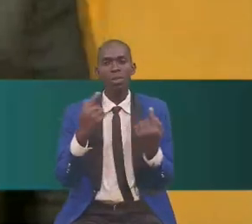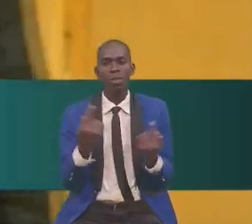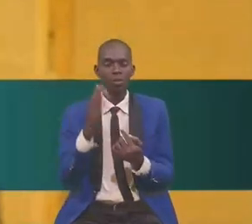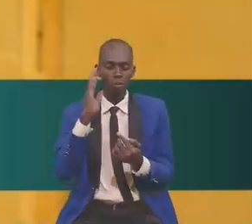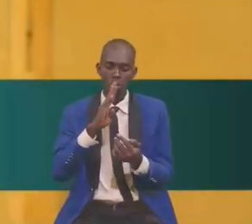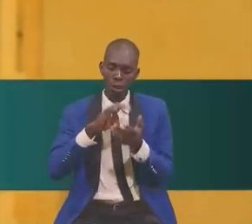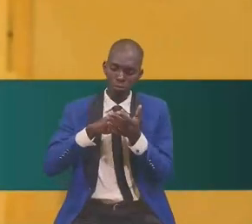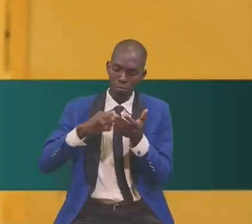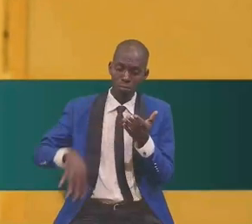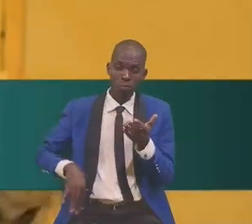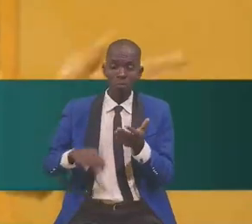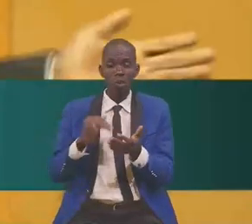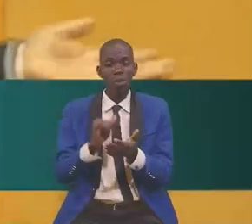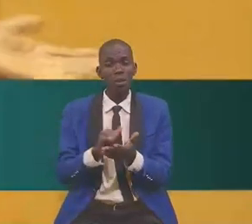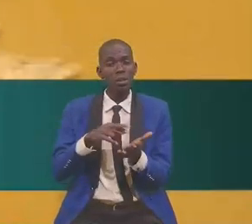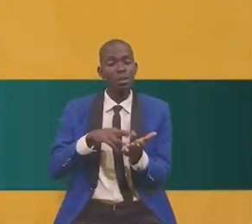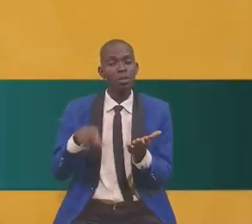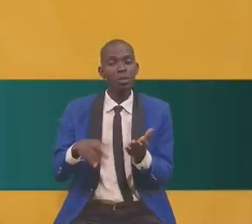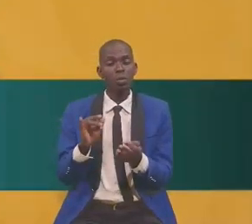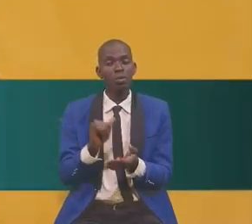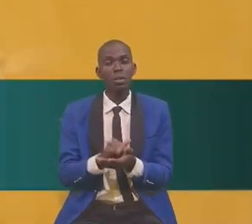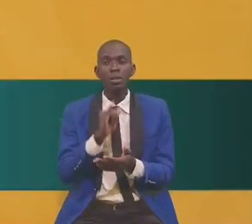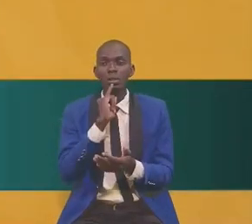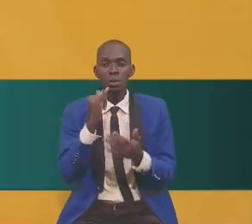résultat, nous avons 5000,